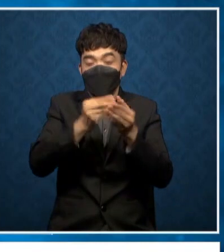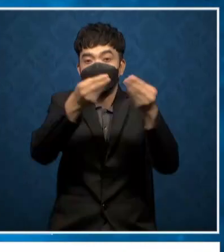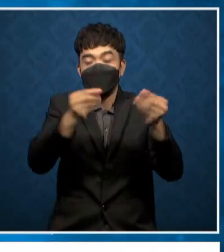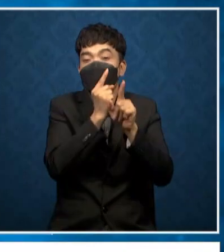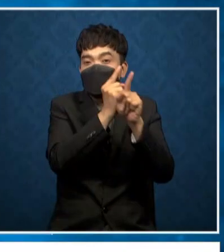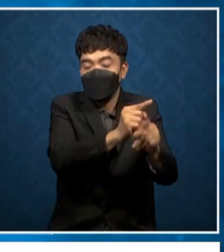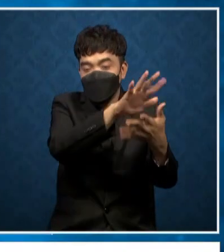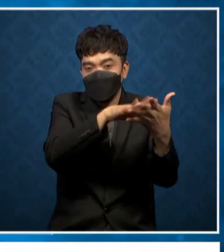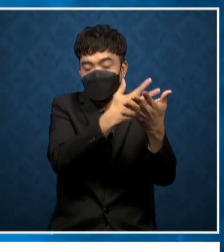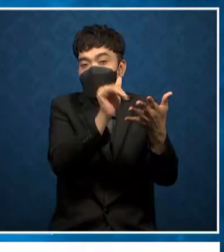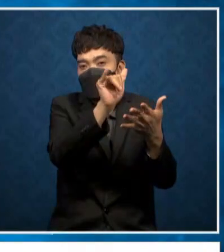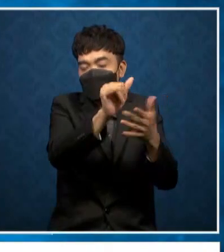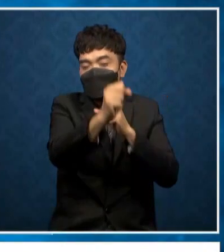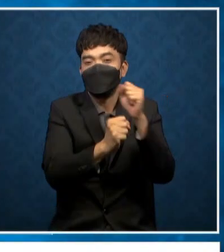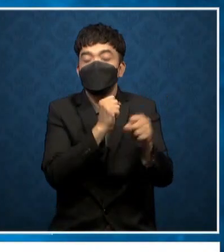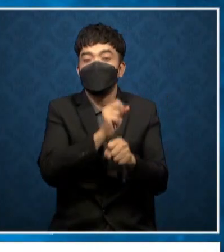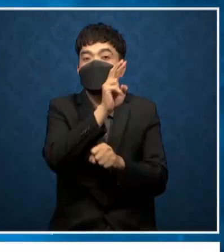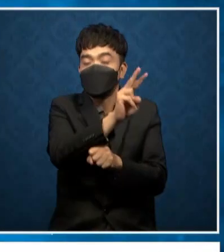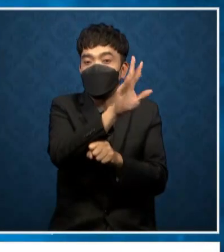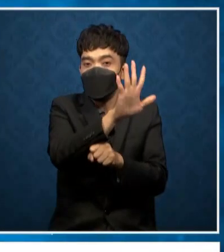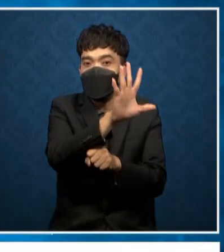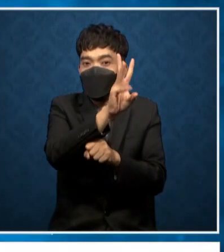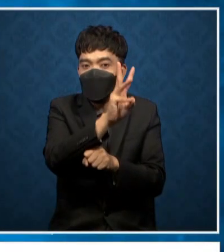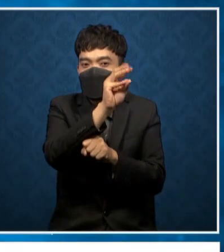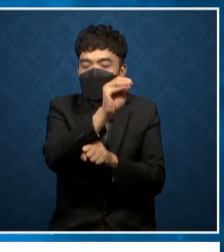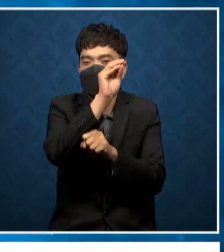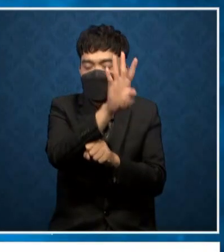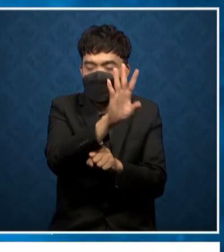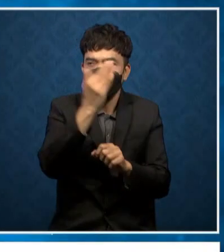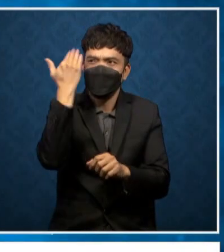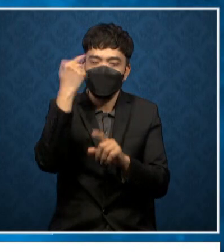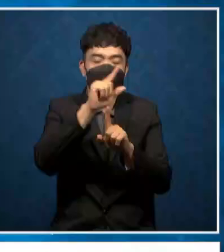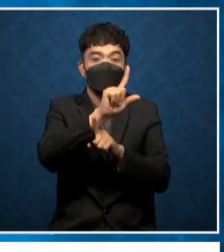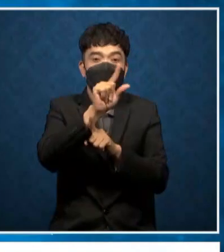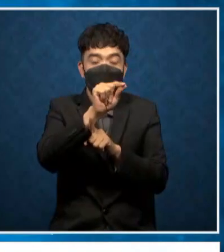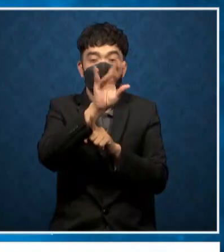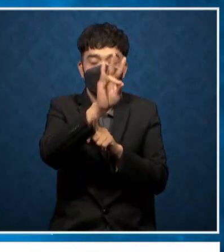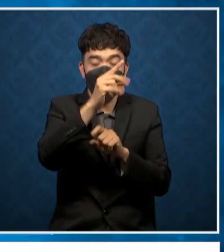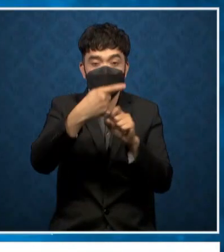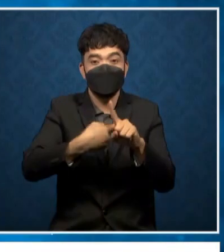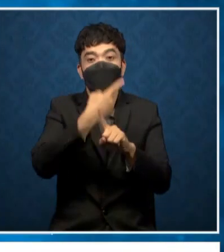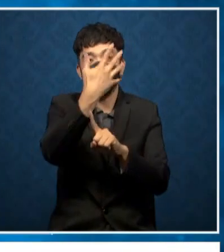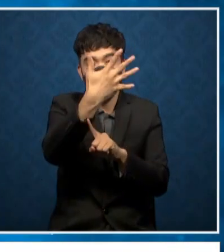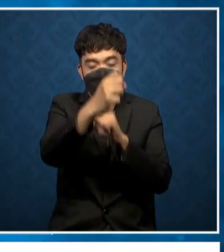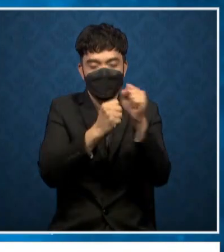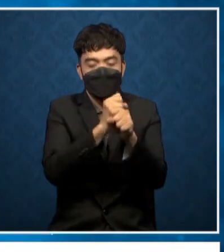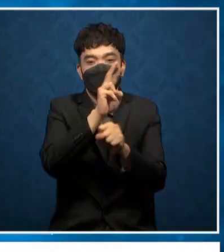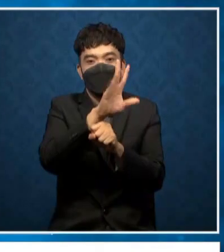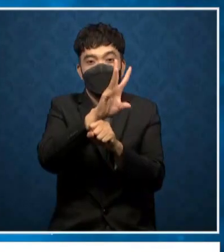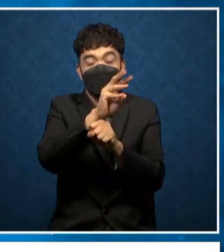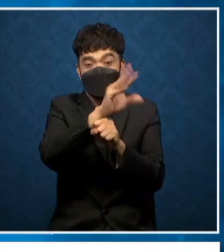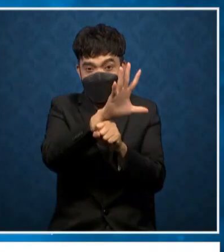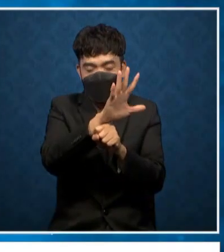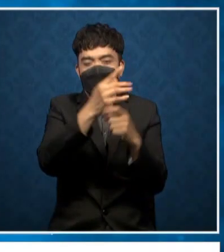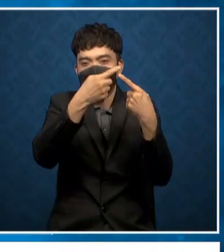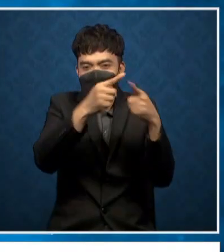ministerialคม 65 แต่ยัมบางเป้า